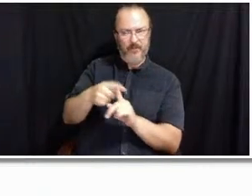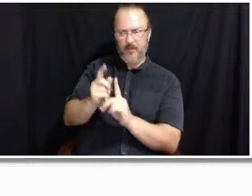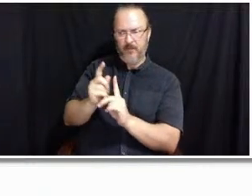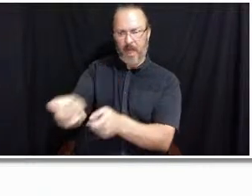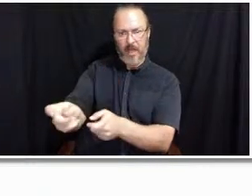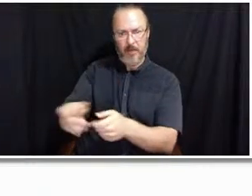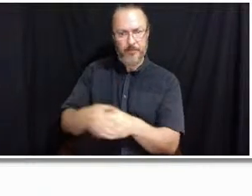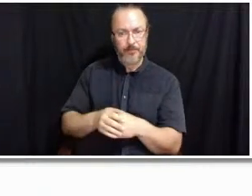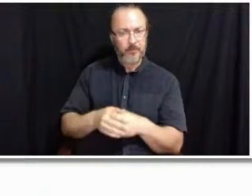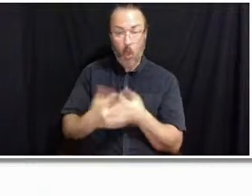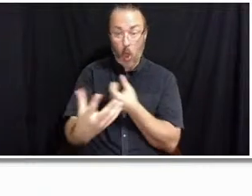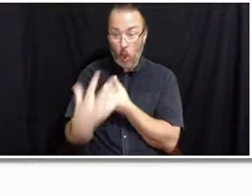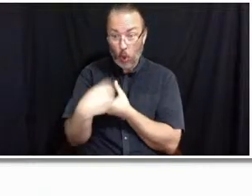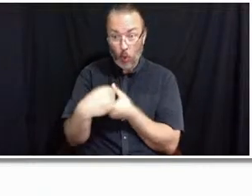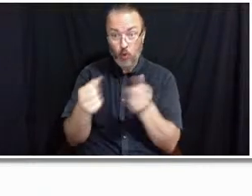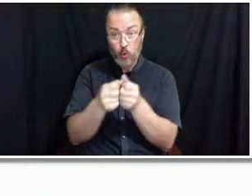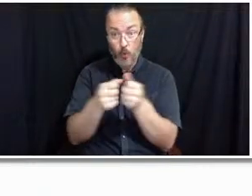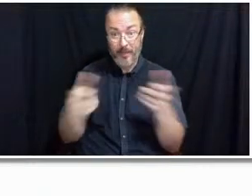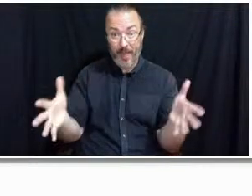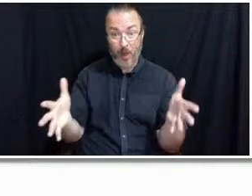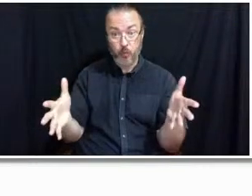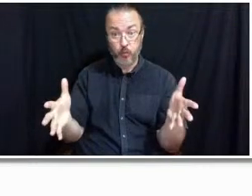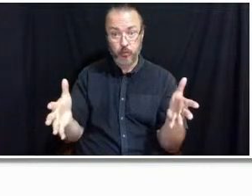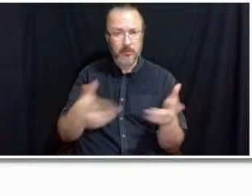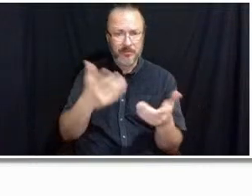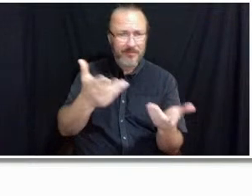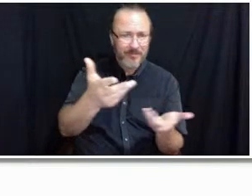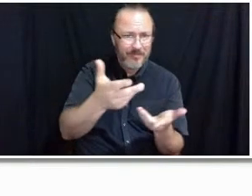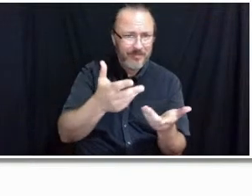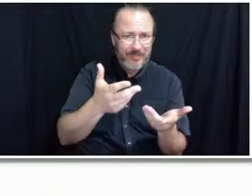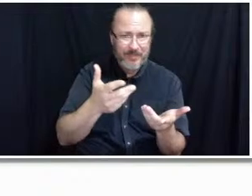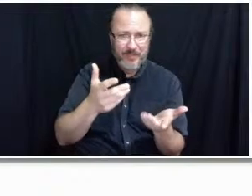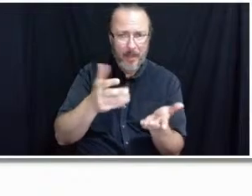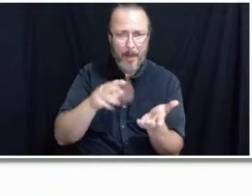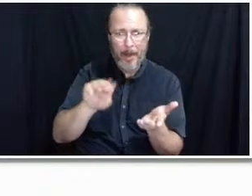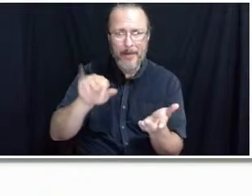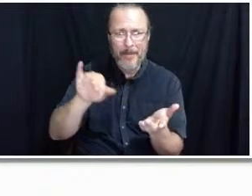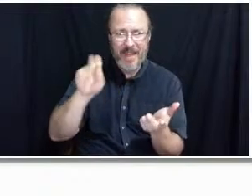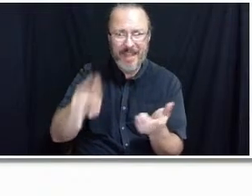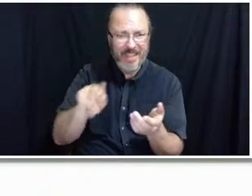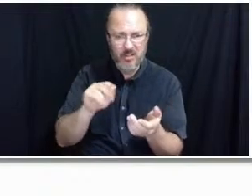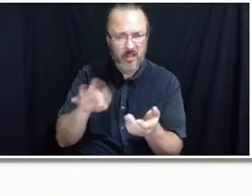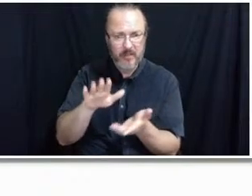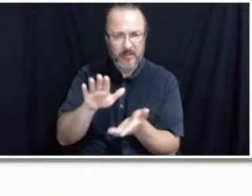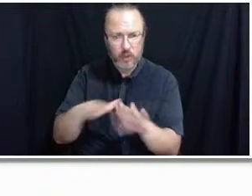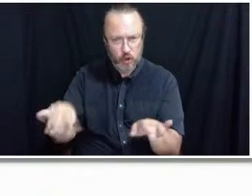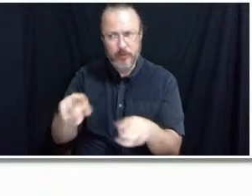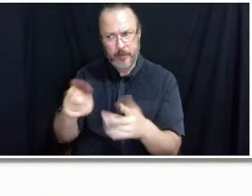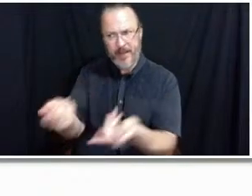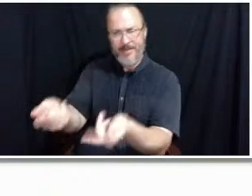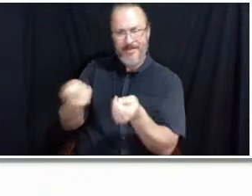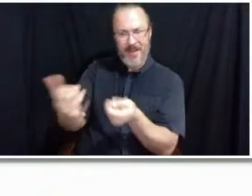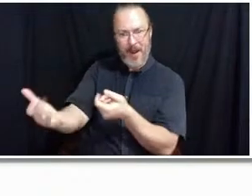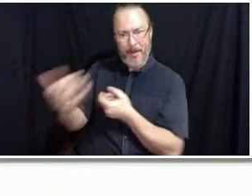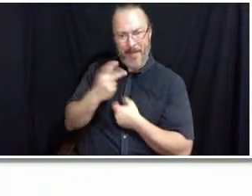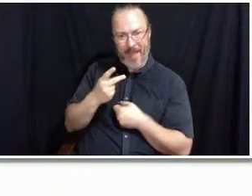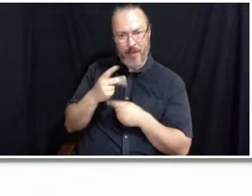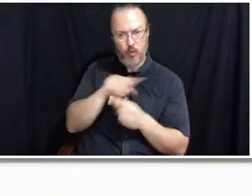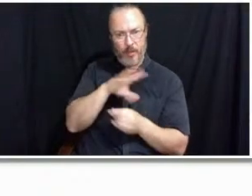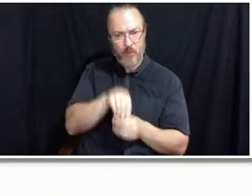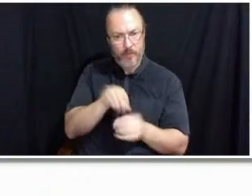n'y a pas d'inclusion lorsque des millions d'enfants n'ont pas accès à l'éducation. Il faut